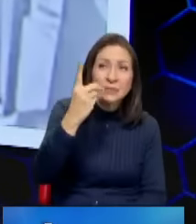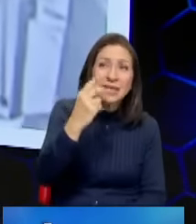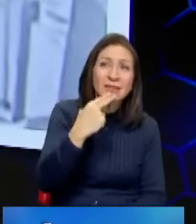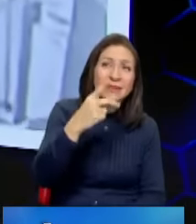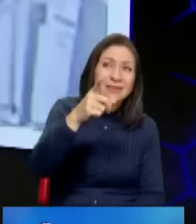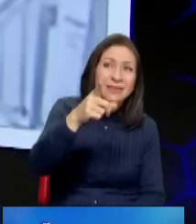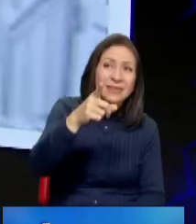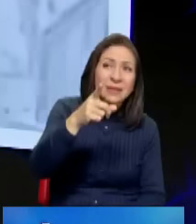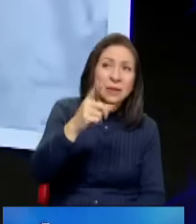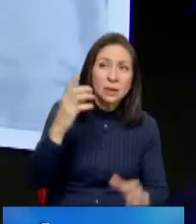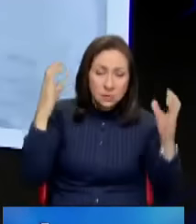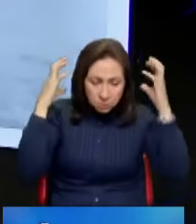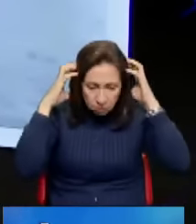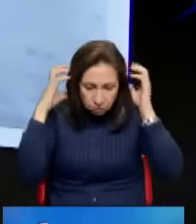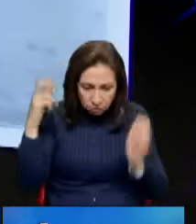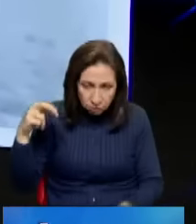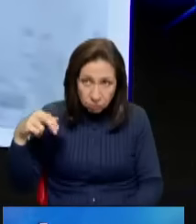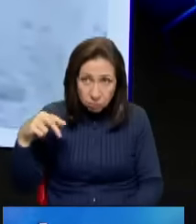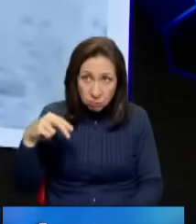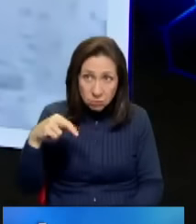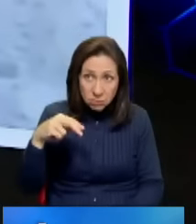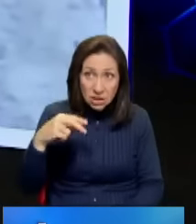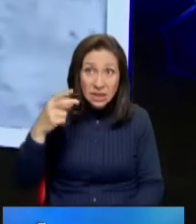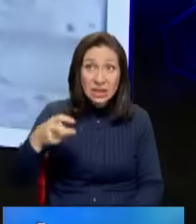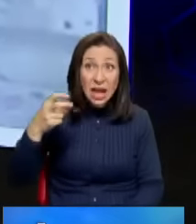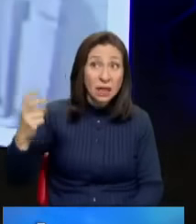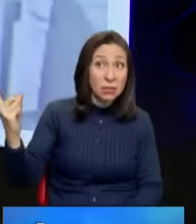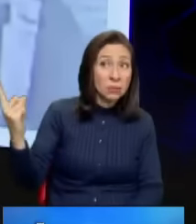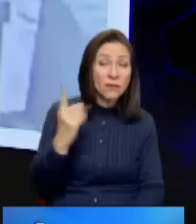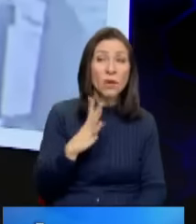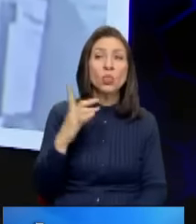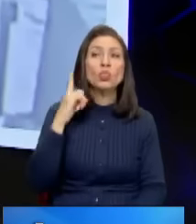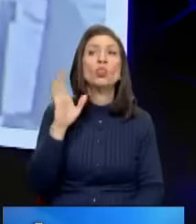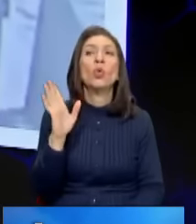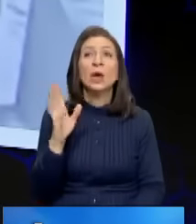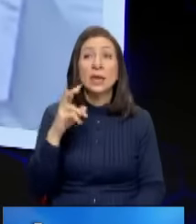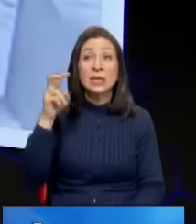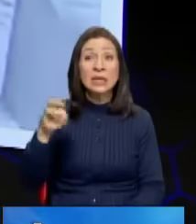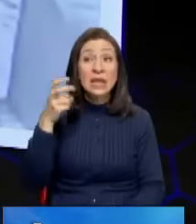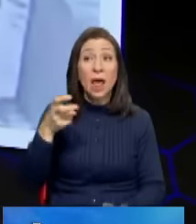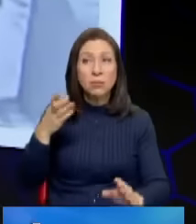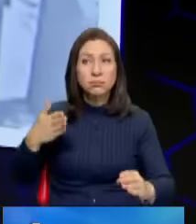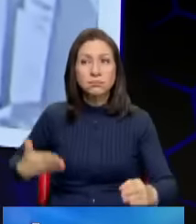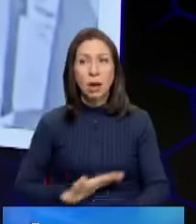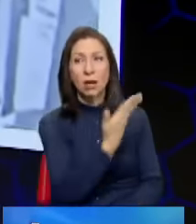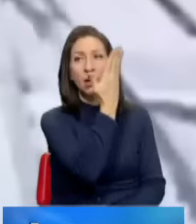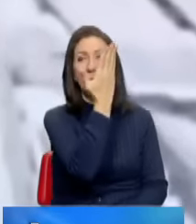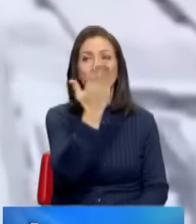kadın, kulağında kulaklık var. Tren geliyor, duymuyor ve trenin altında